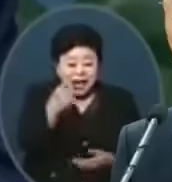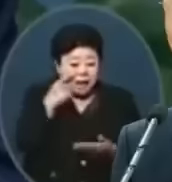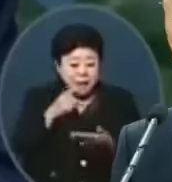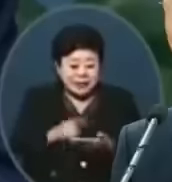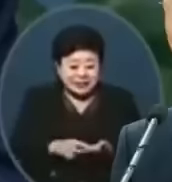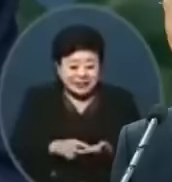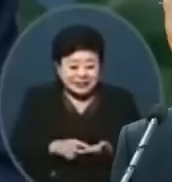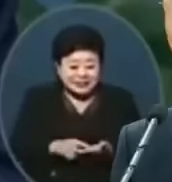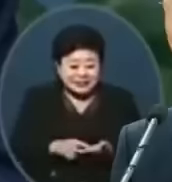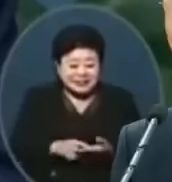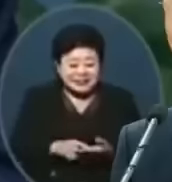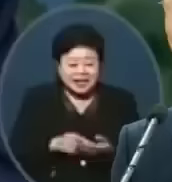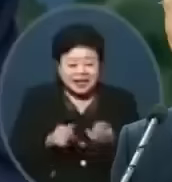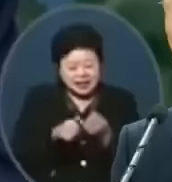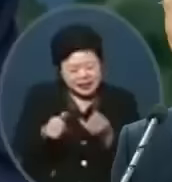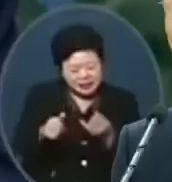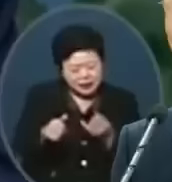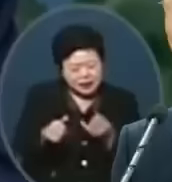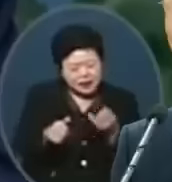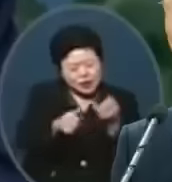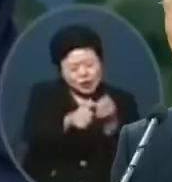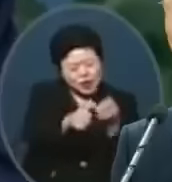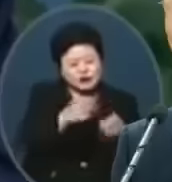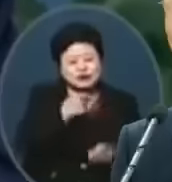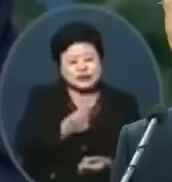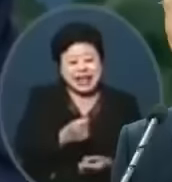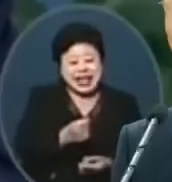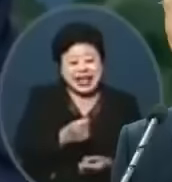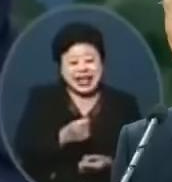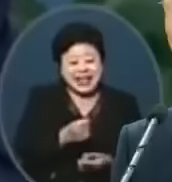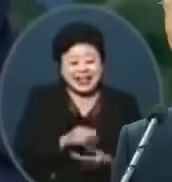발견해서 신랑감을 삼아 시집을 가려고 하는데